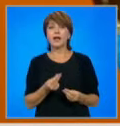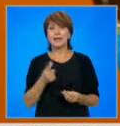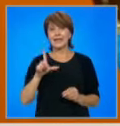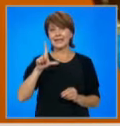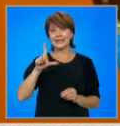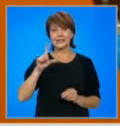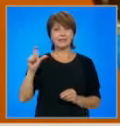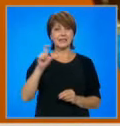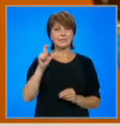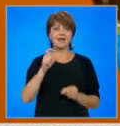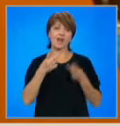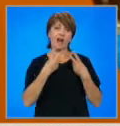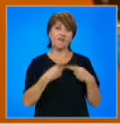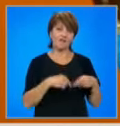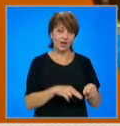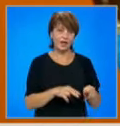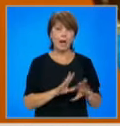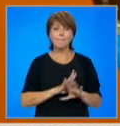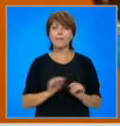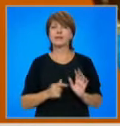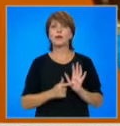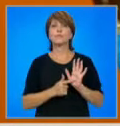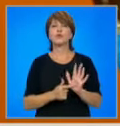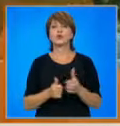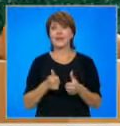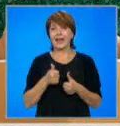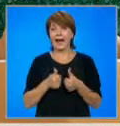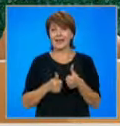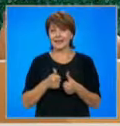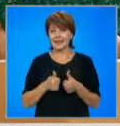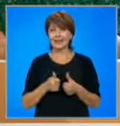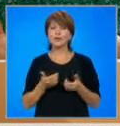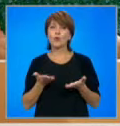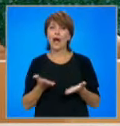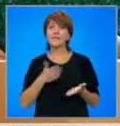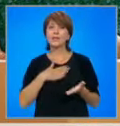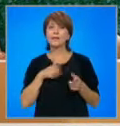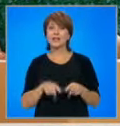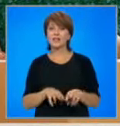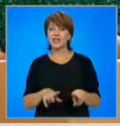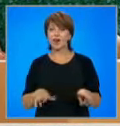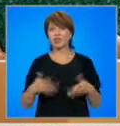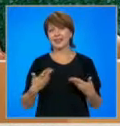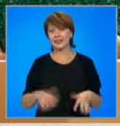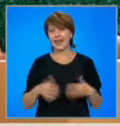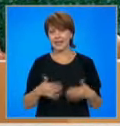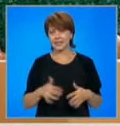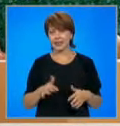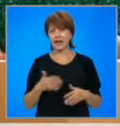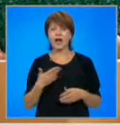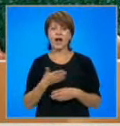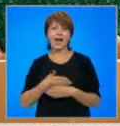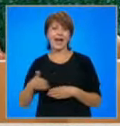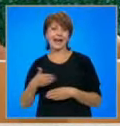БСП върнаха, без да посочат кандидат, защото тогава пък Има такъв народ не искаха да се насрочат